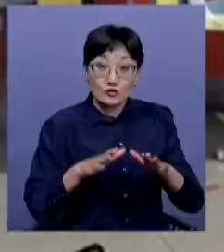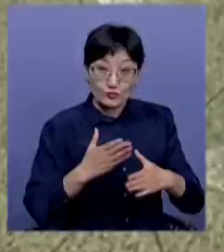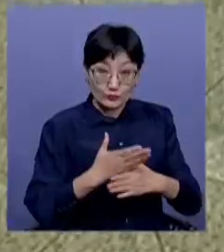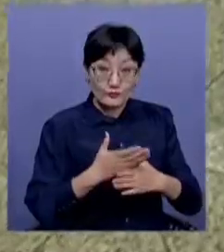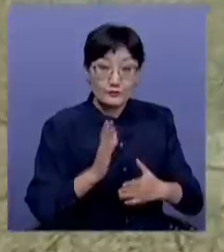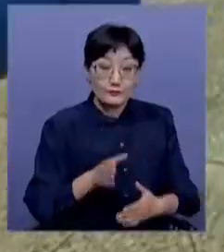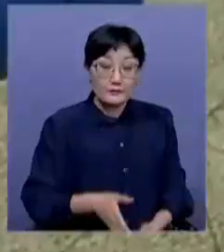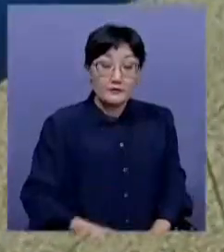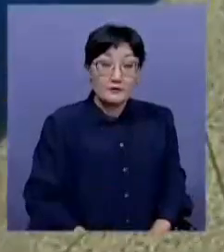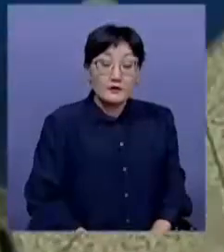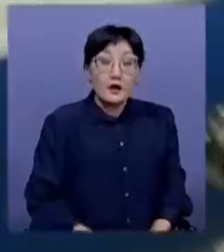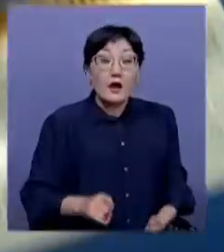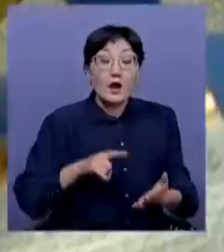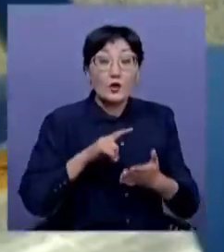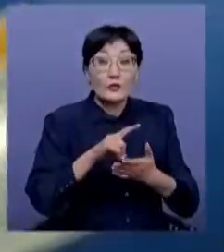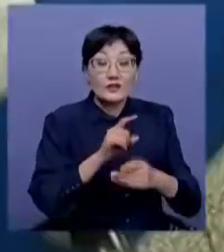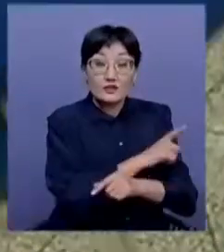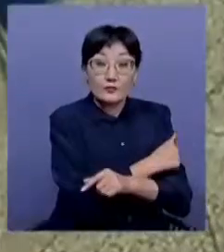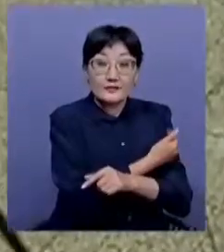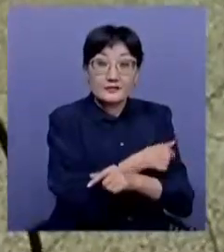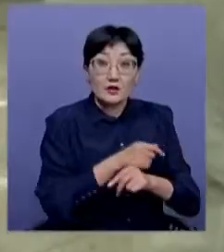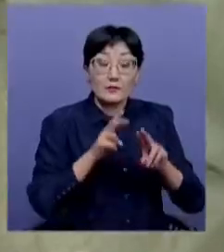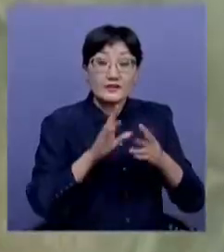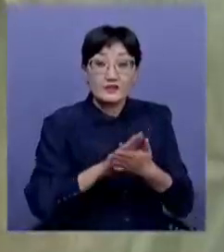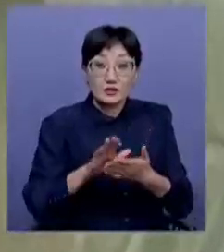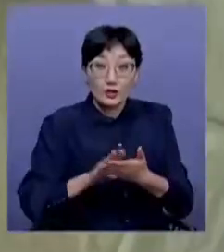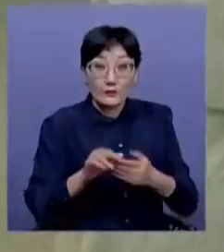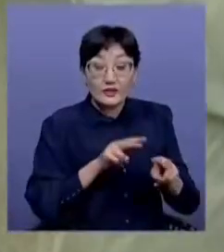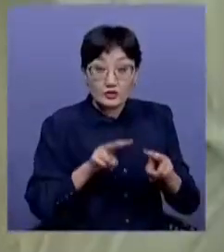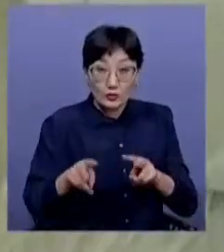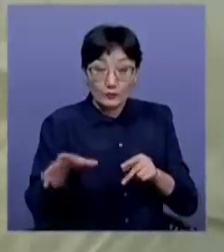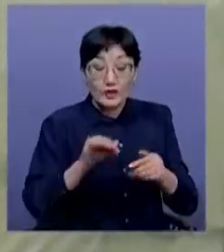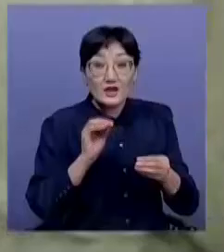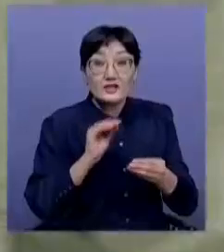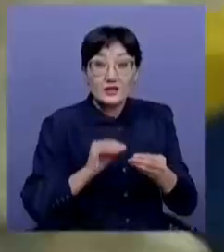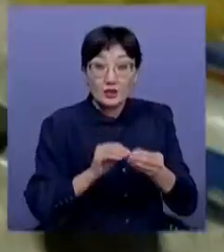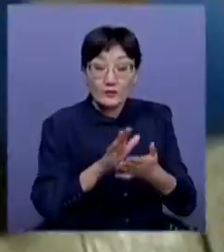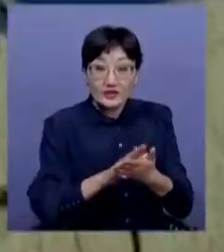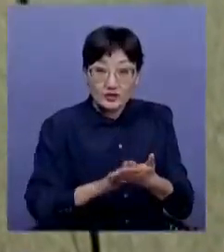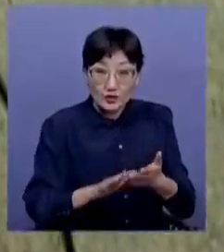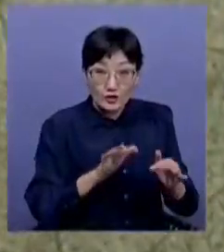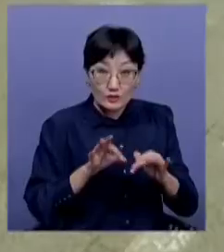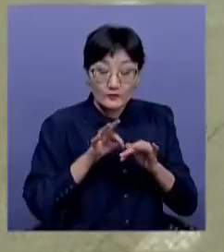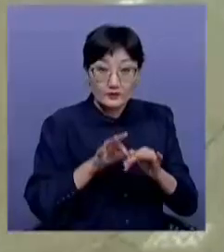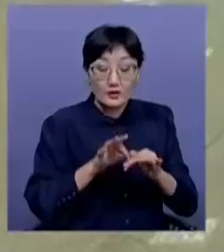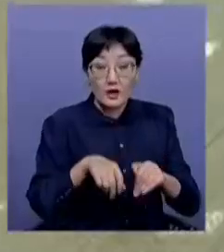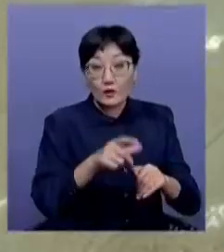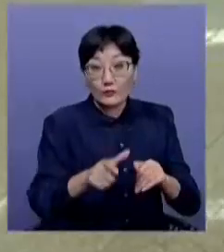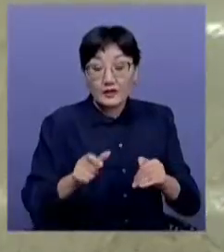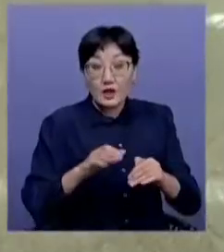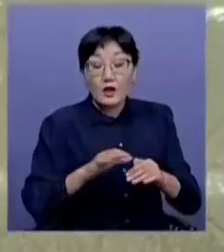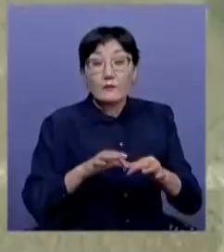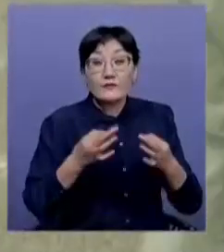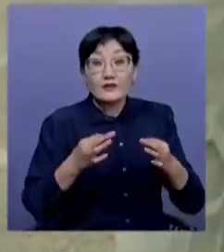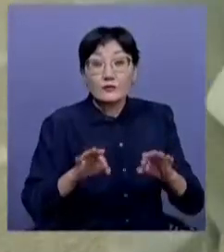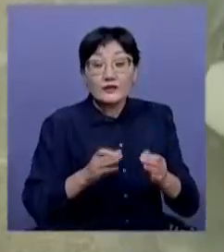көмектесеміз. Сондай-ақ әуежайдағы санитариялық тазалыққа баға берілді. Мұнда жиі дезинфекциялық шаралар жүргізіліп, адамдар қолы